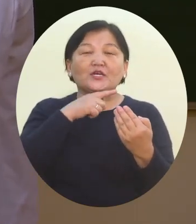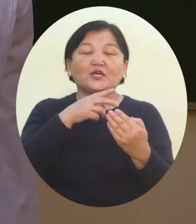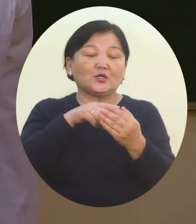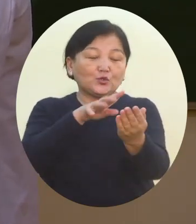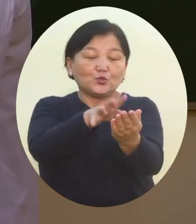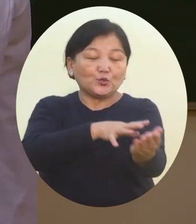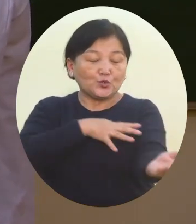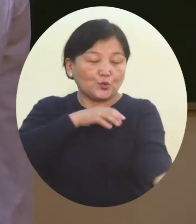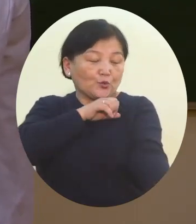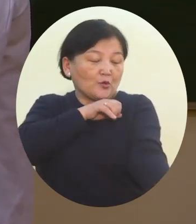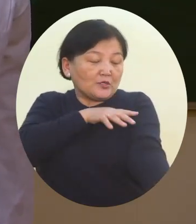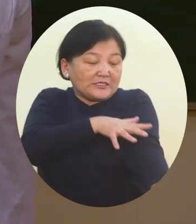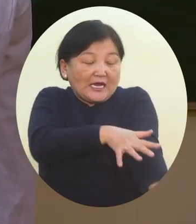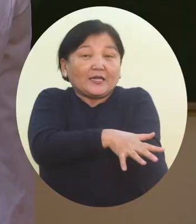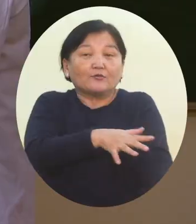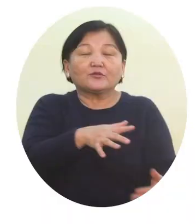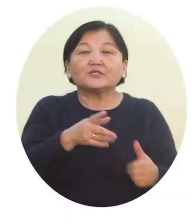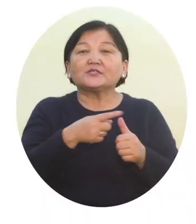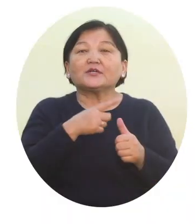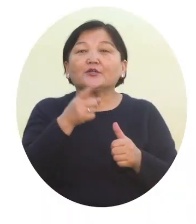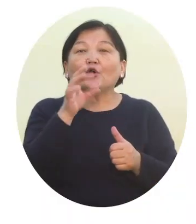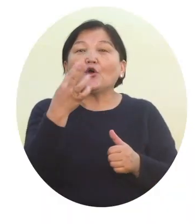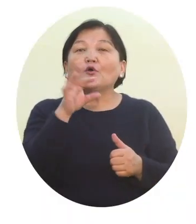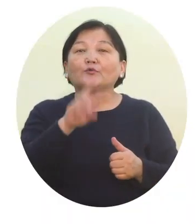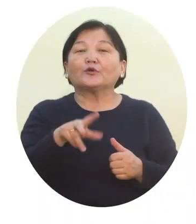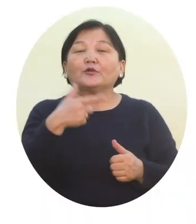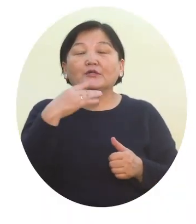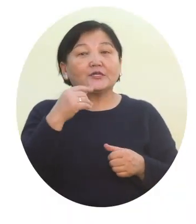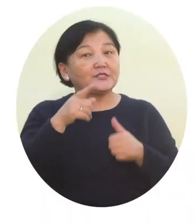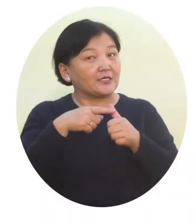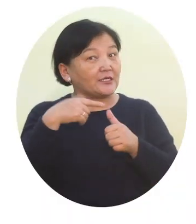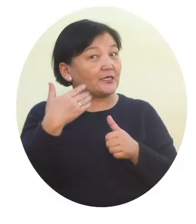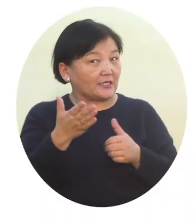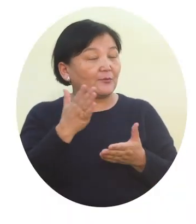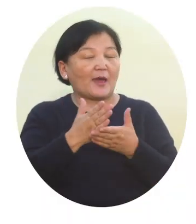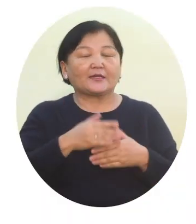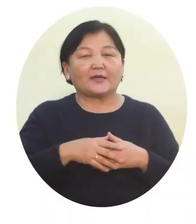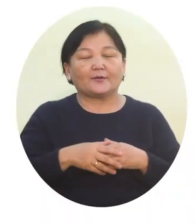гаргадаг учраас зэрэг ховдол хэмээ нэрлэгддэг байх нэ.